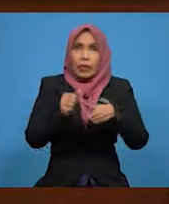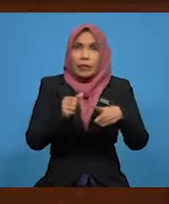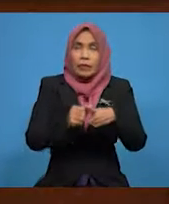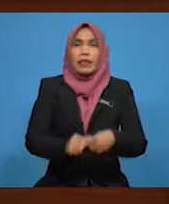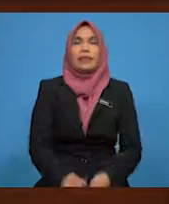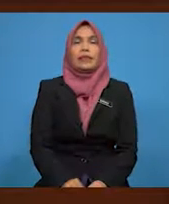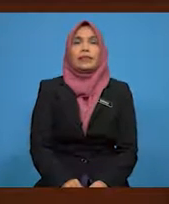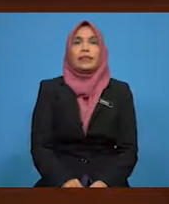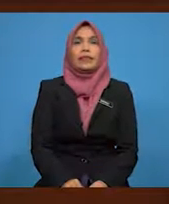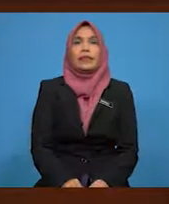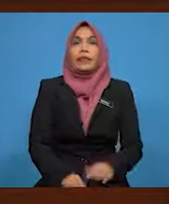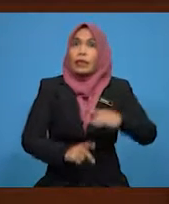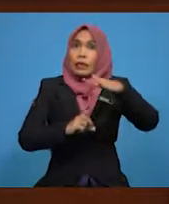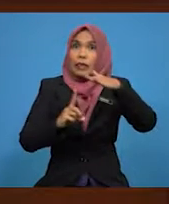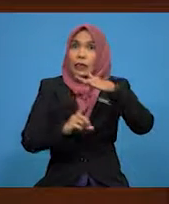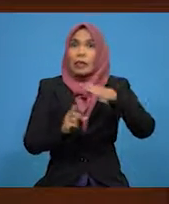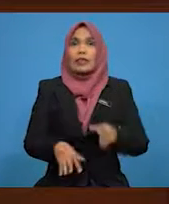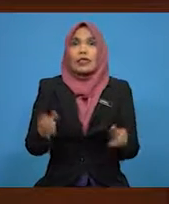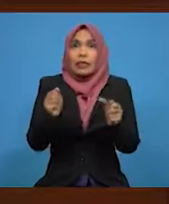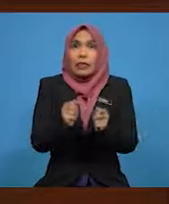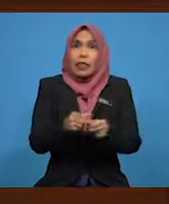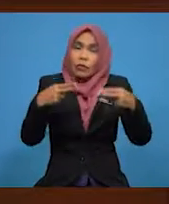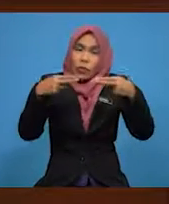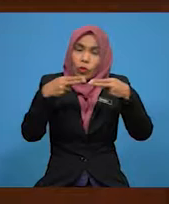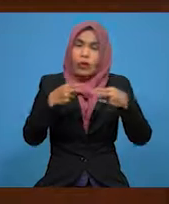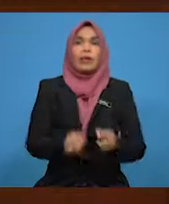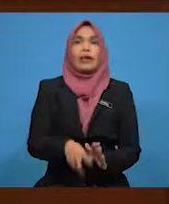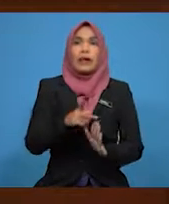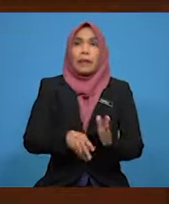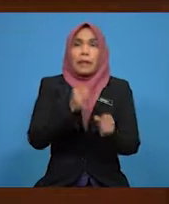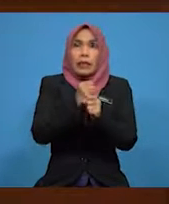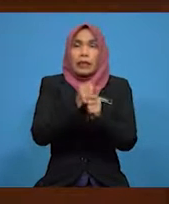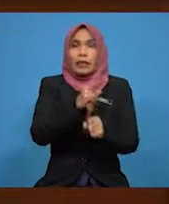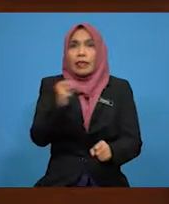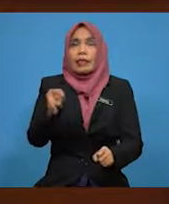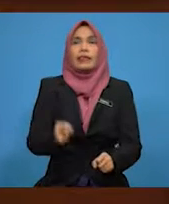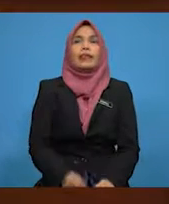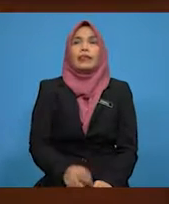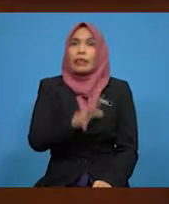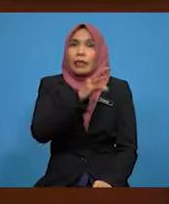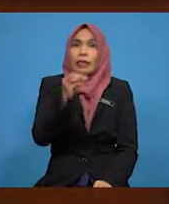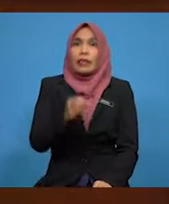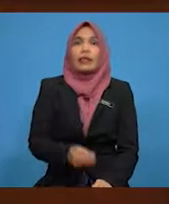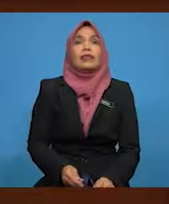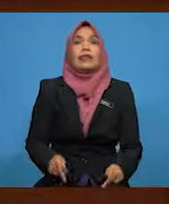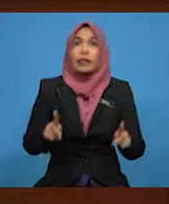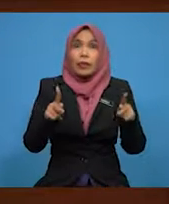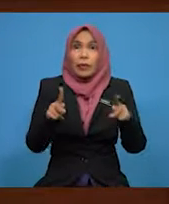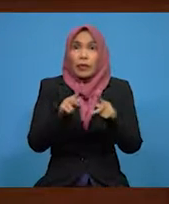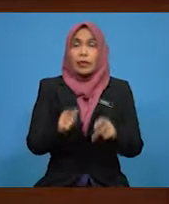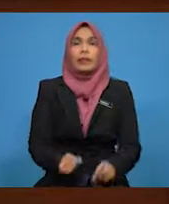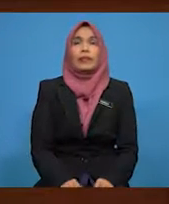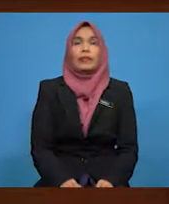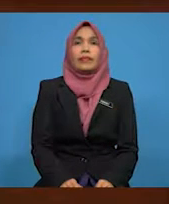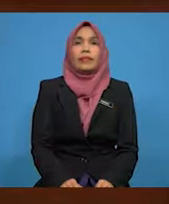Disiplin merupakan elemen dasar dalam hubungan pekerjaan dan keperluan hubungan tersebut hanya akan